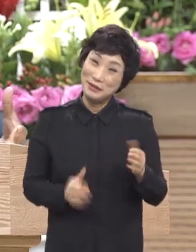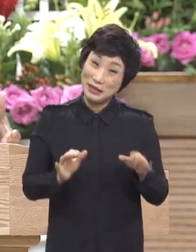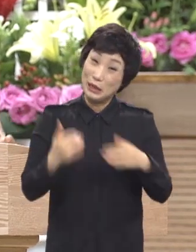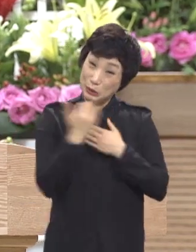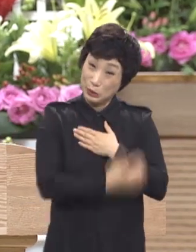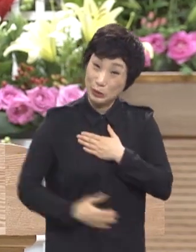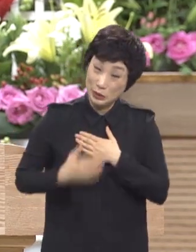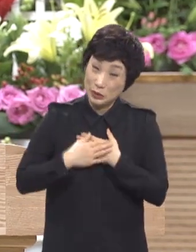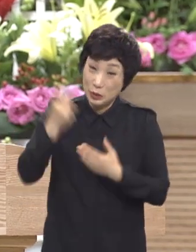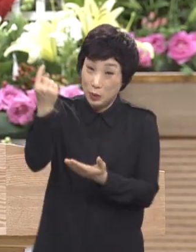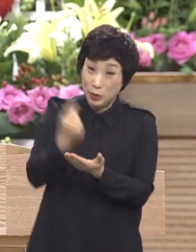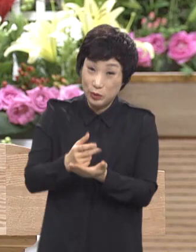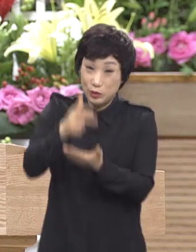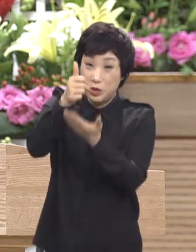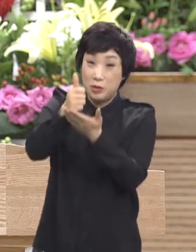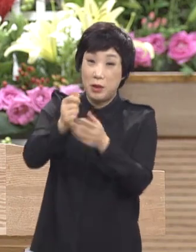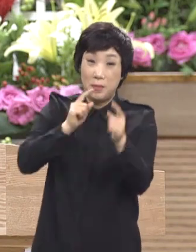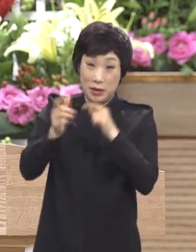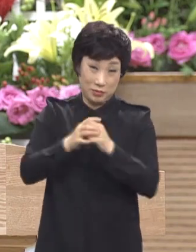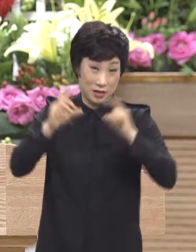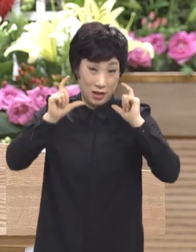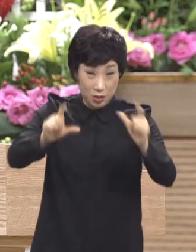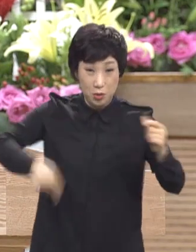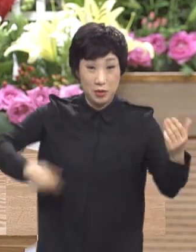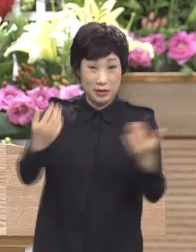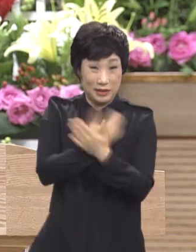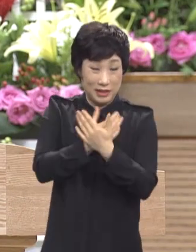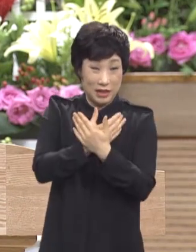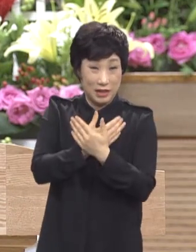육신을 입고 오시니가 회개하라.